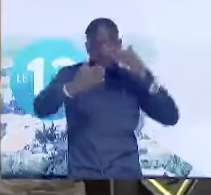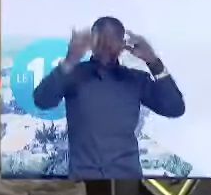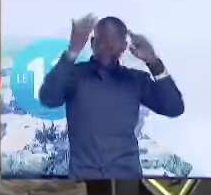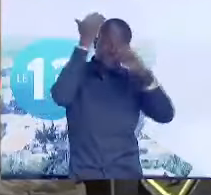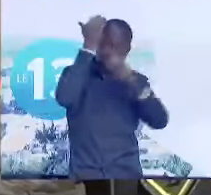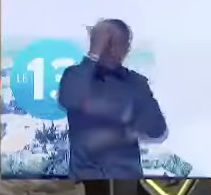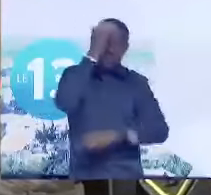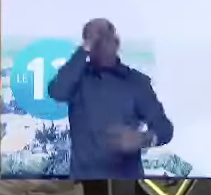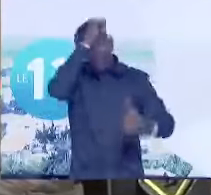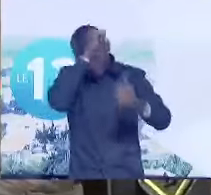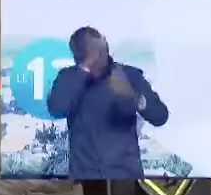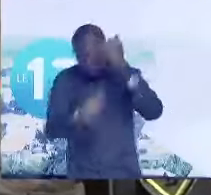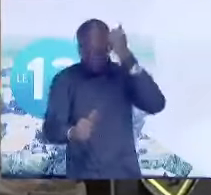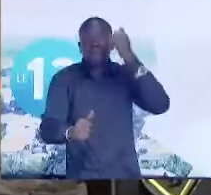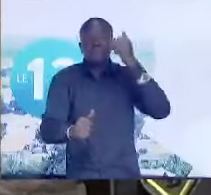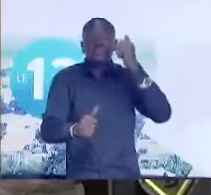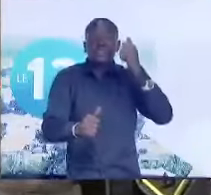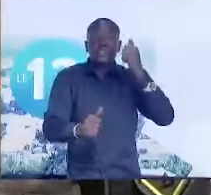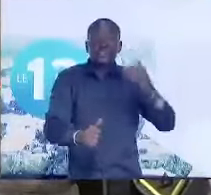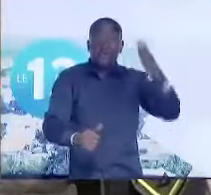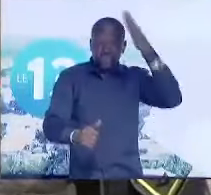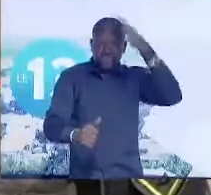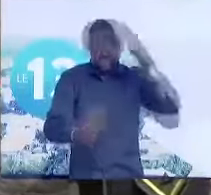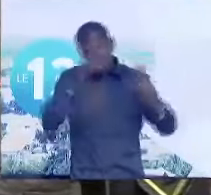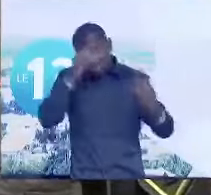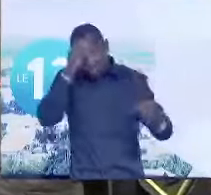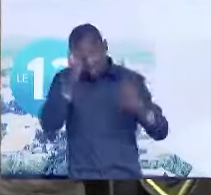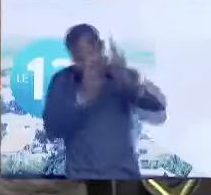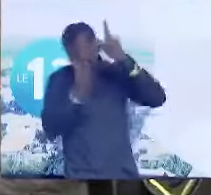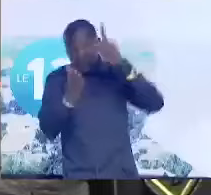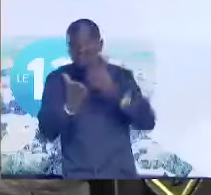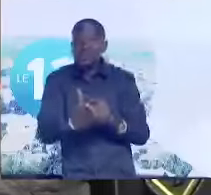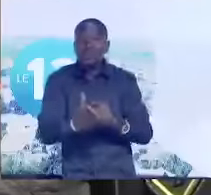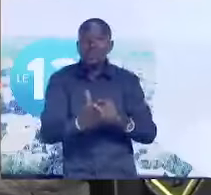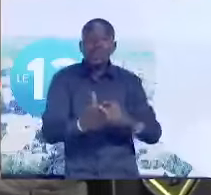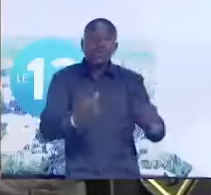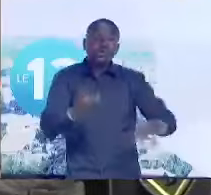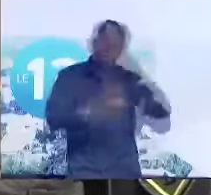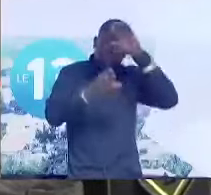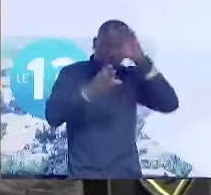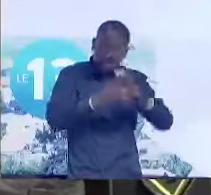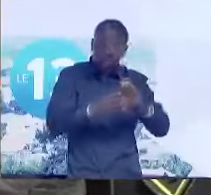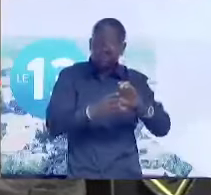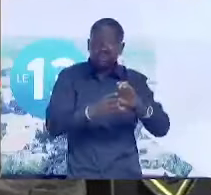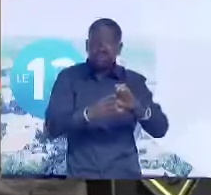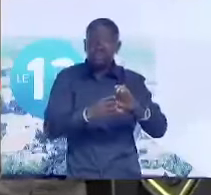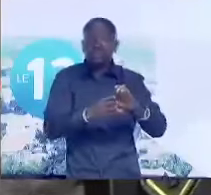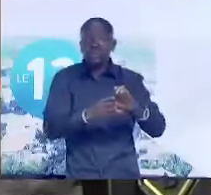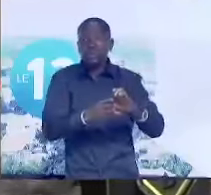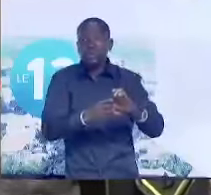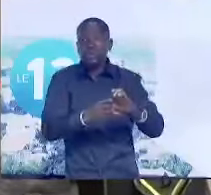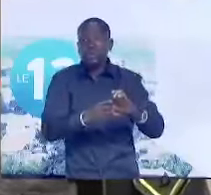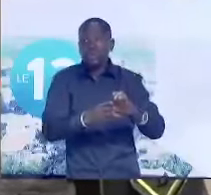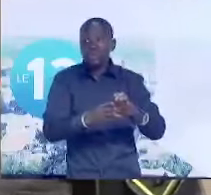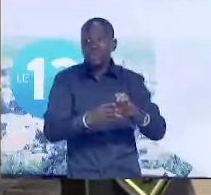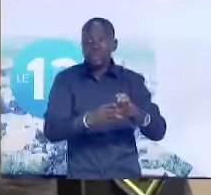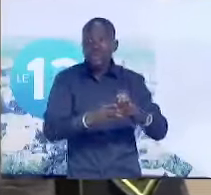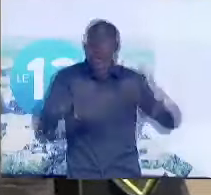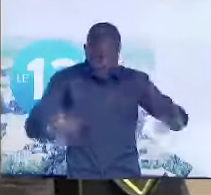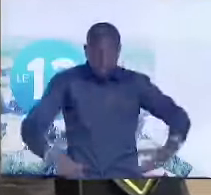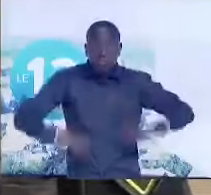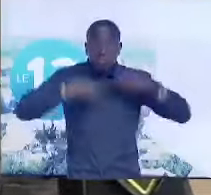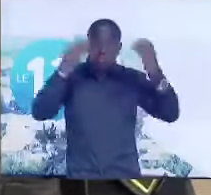plus, les usagers connaissent leurs droits, les contribuables connaissent leurs droits et ces contribuables n'hésitent pas à porter les affaires devant